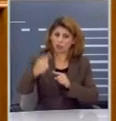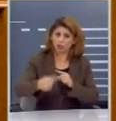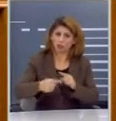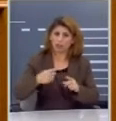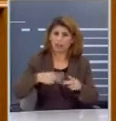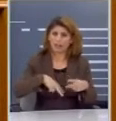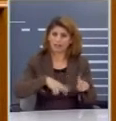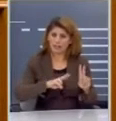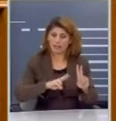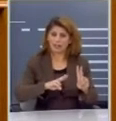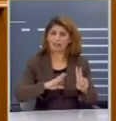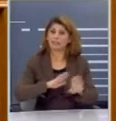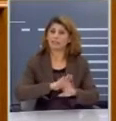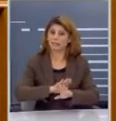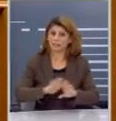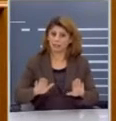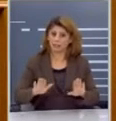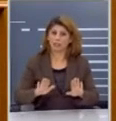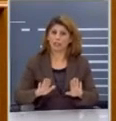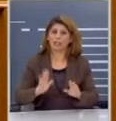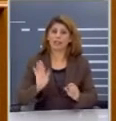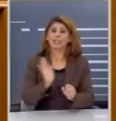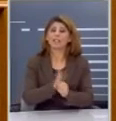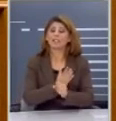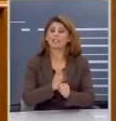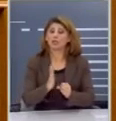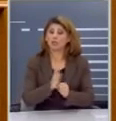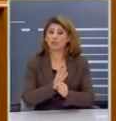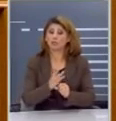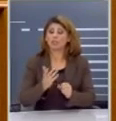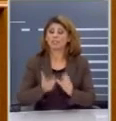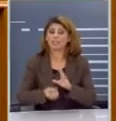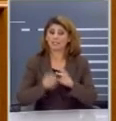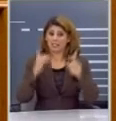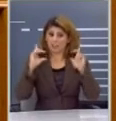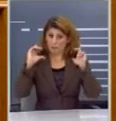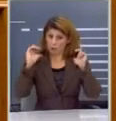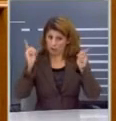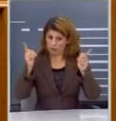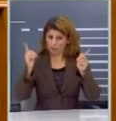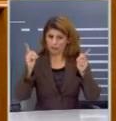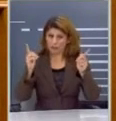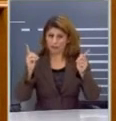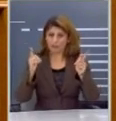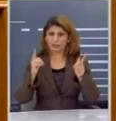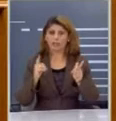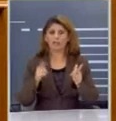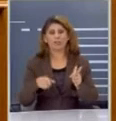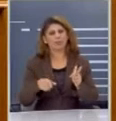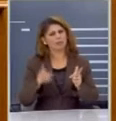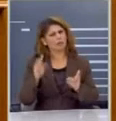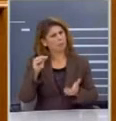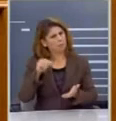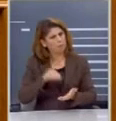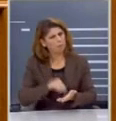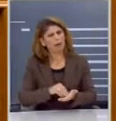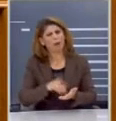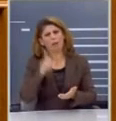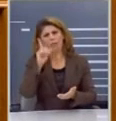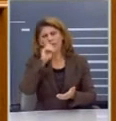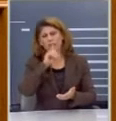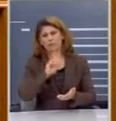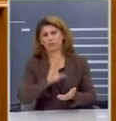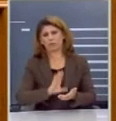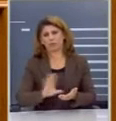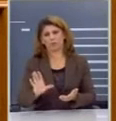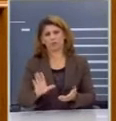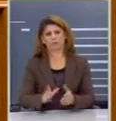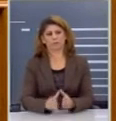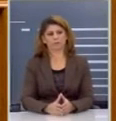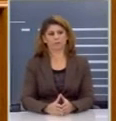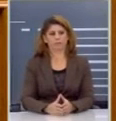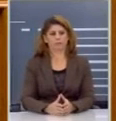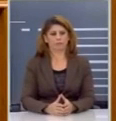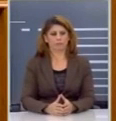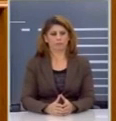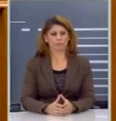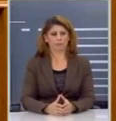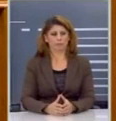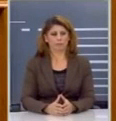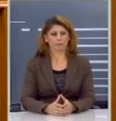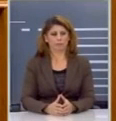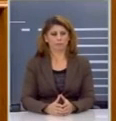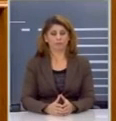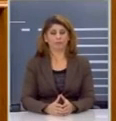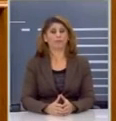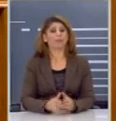και ολοκλήρωσης. Οι καταστροφολογίες Νέας Δημοκρατίας για μία ακόμη φορά θα διαψευστούν.